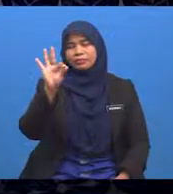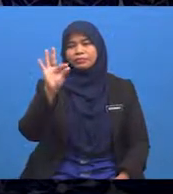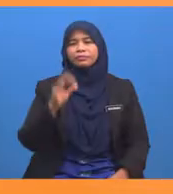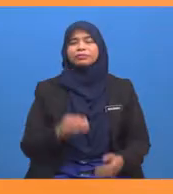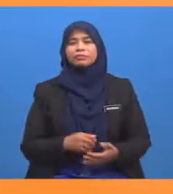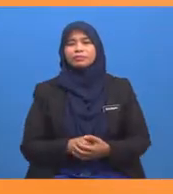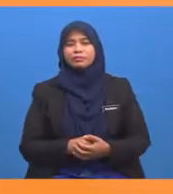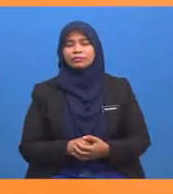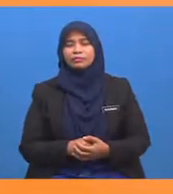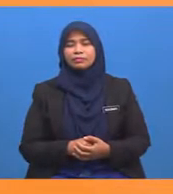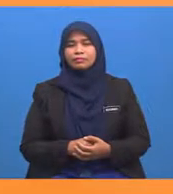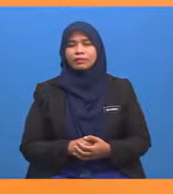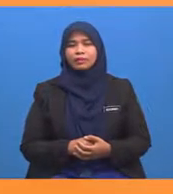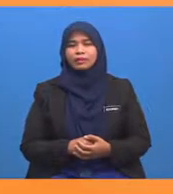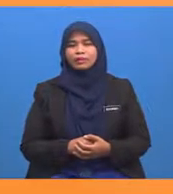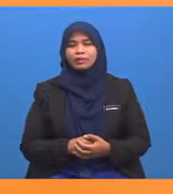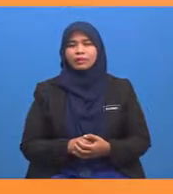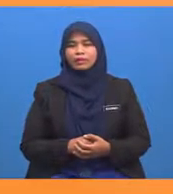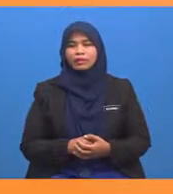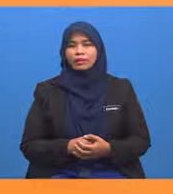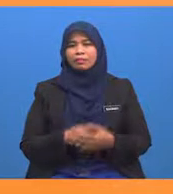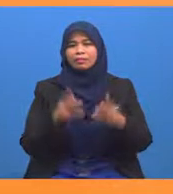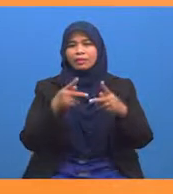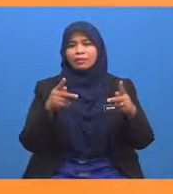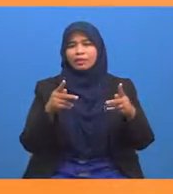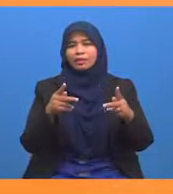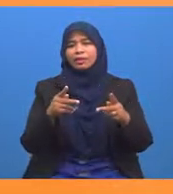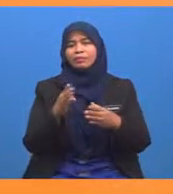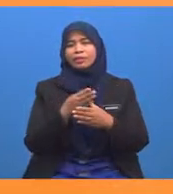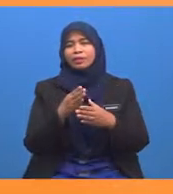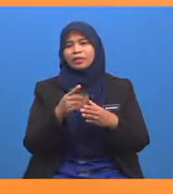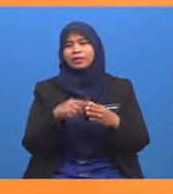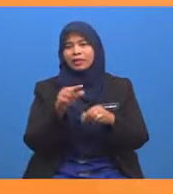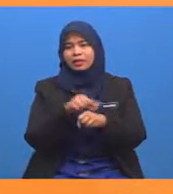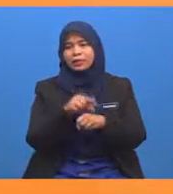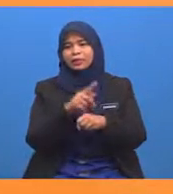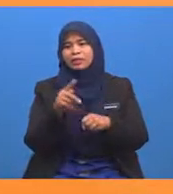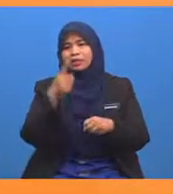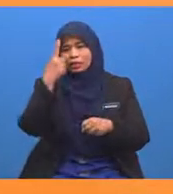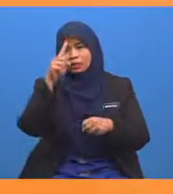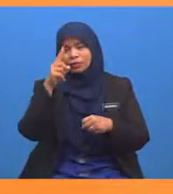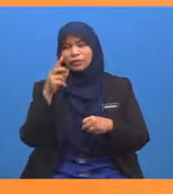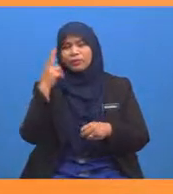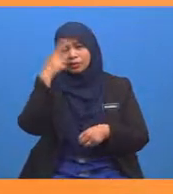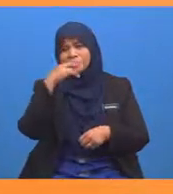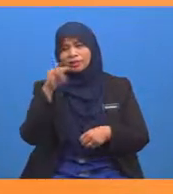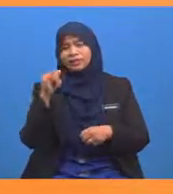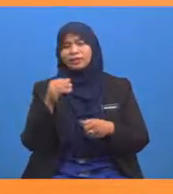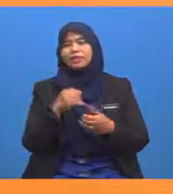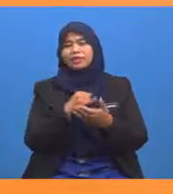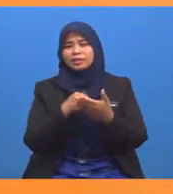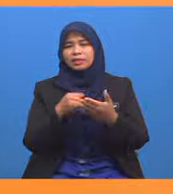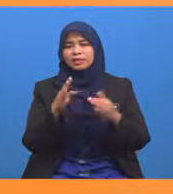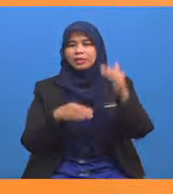baca. Dekorasi. Pelbagai elemen digunakan untuk menghiasi seni